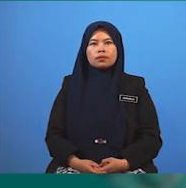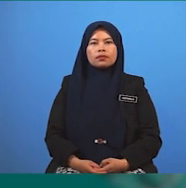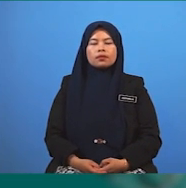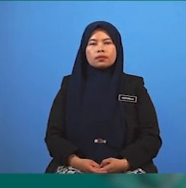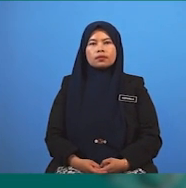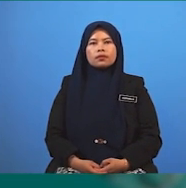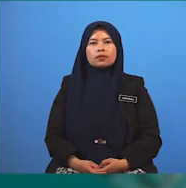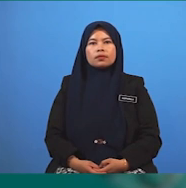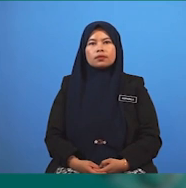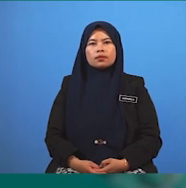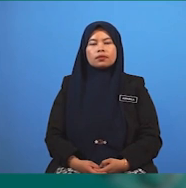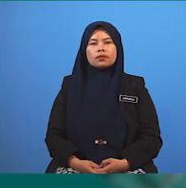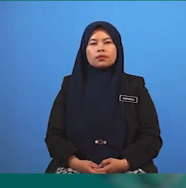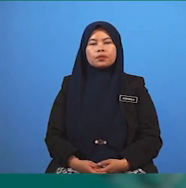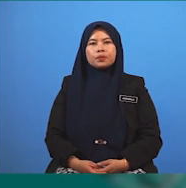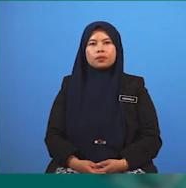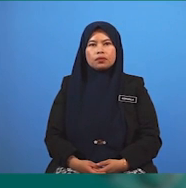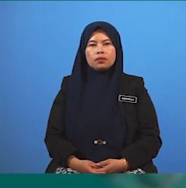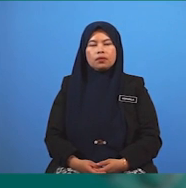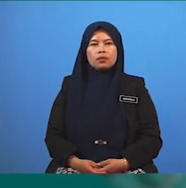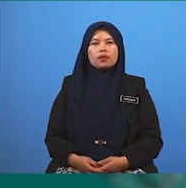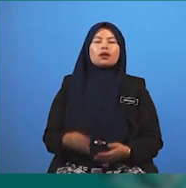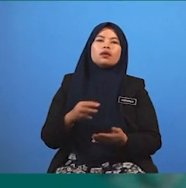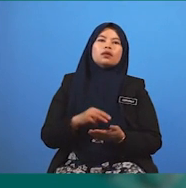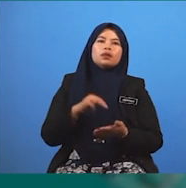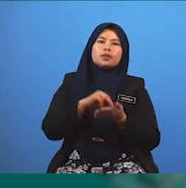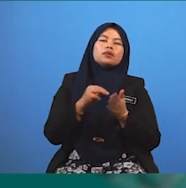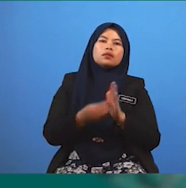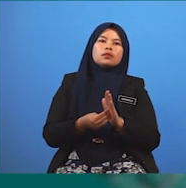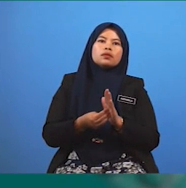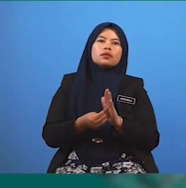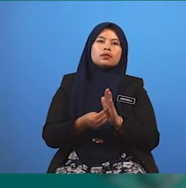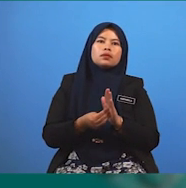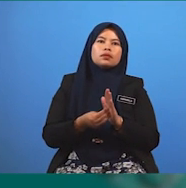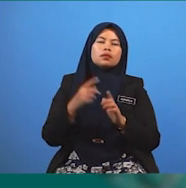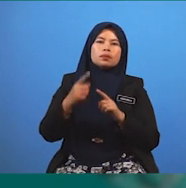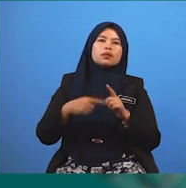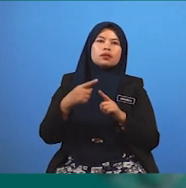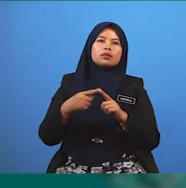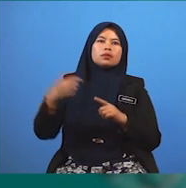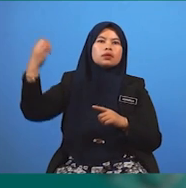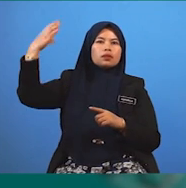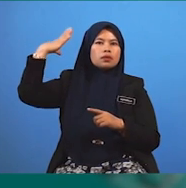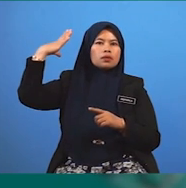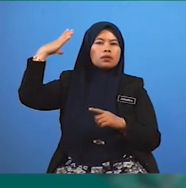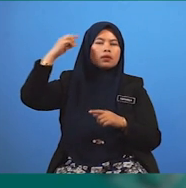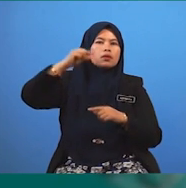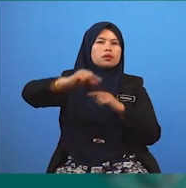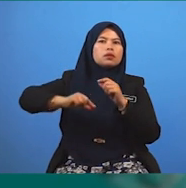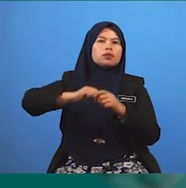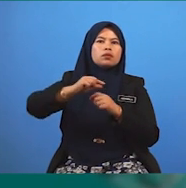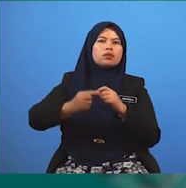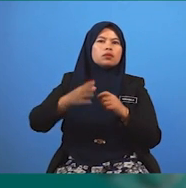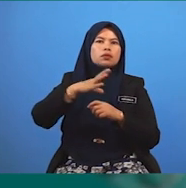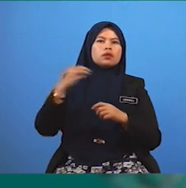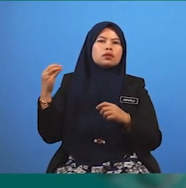'uttilat. Shadaqallahu al-'azim. Maksudnya, apabila matahari digulung dan